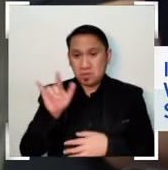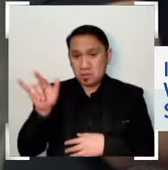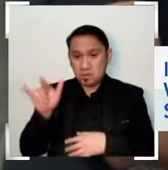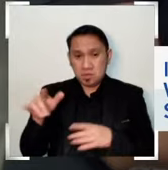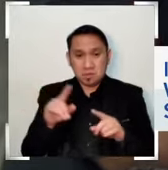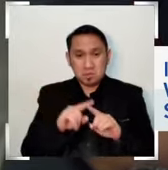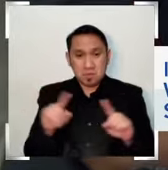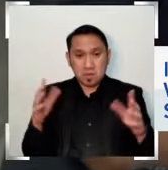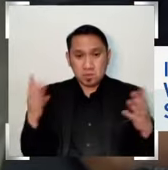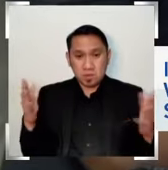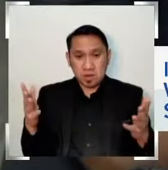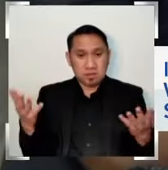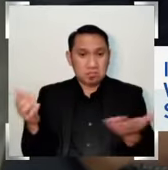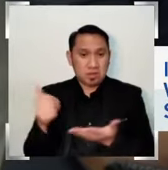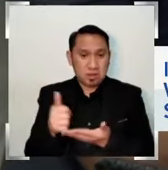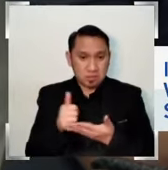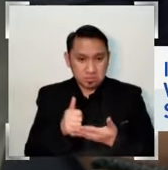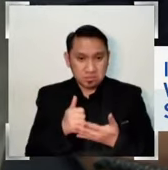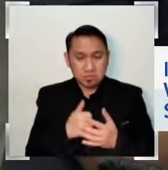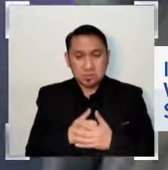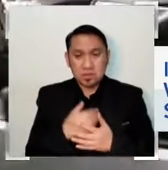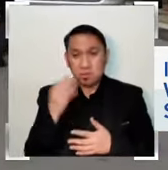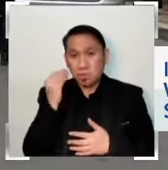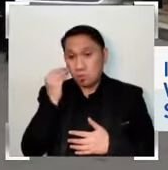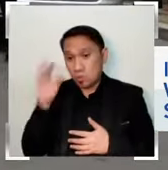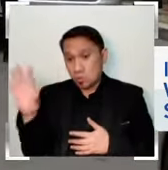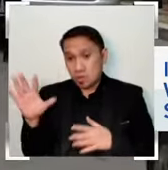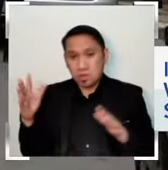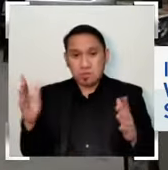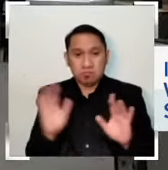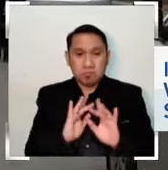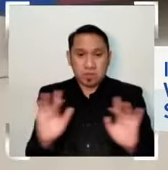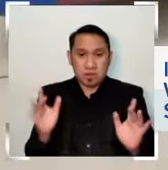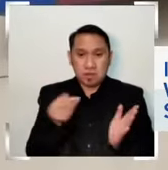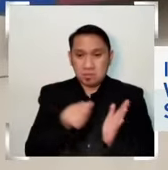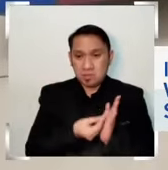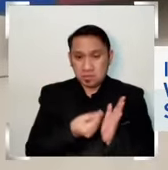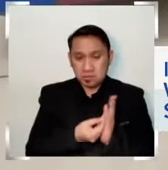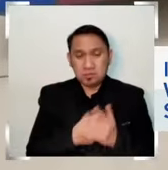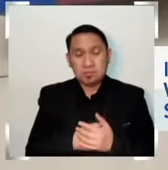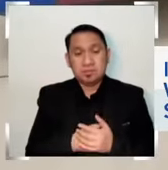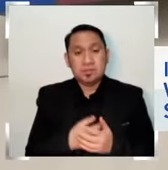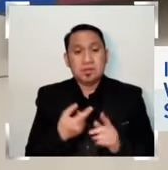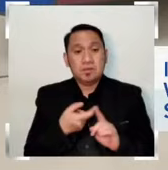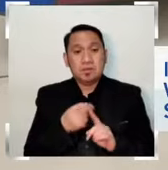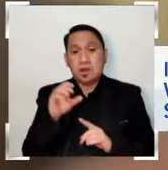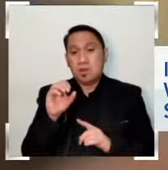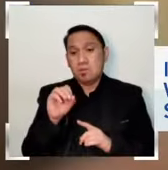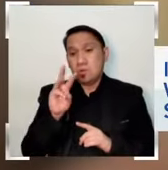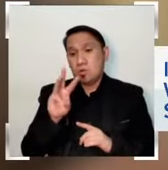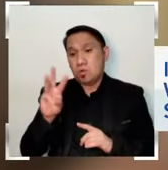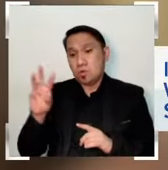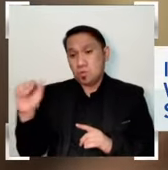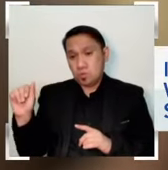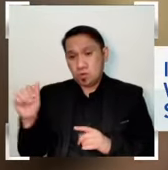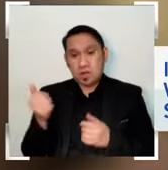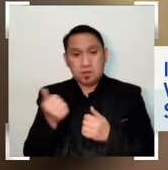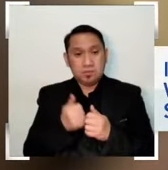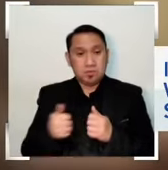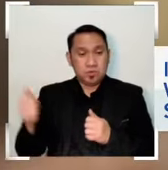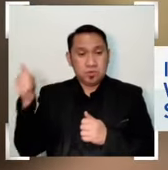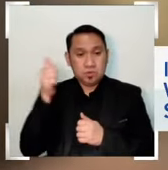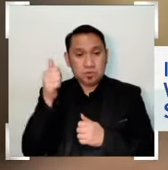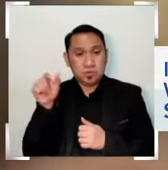nakuhang tulong. Umuwi kami namang walang-wala. Pero ayon kay OWA Administrator Arnel Ignacio, sila ang gumastos